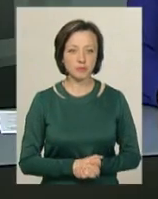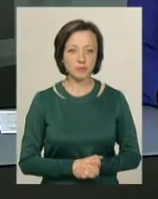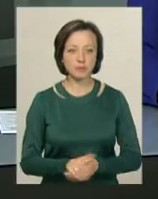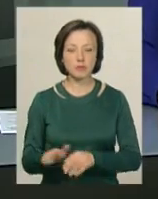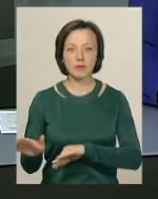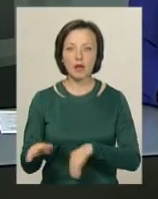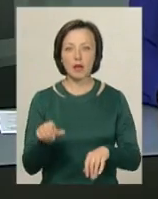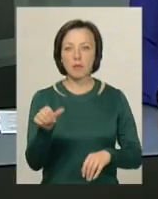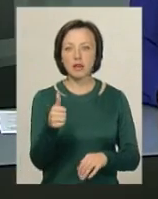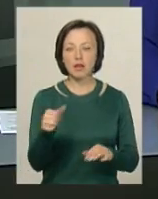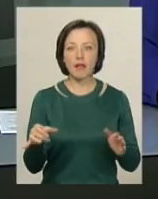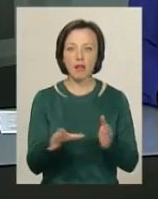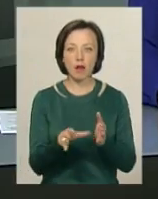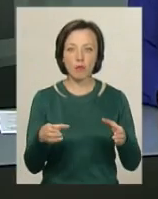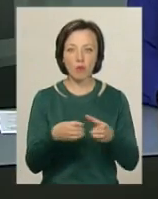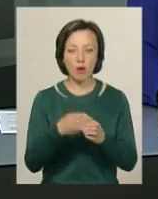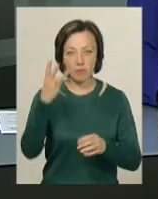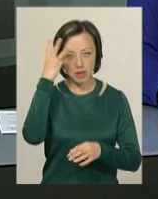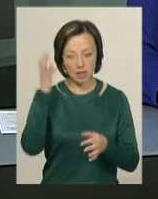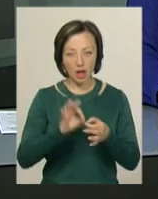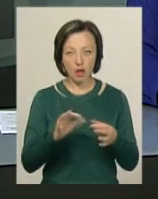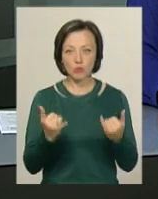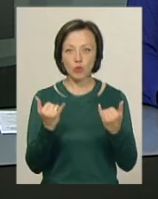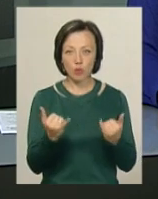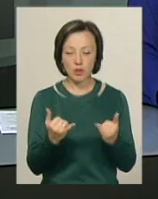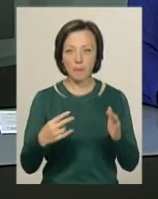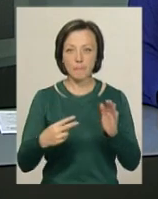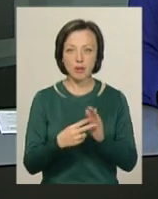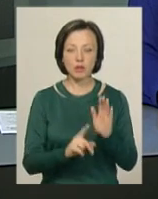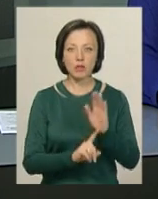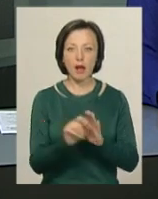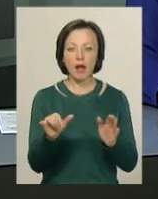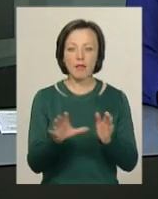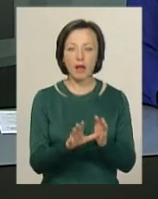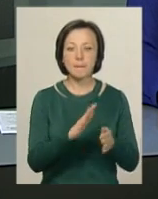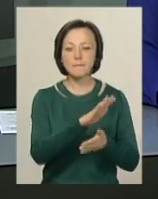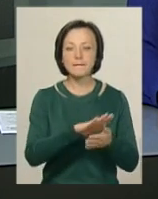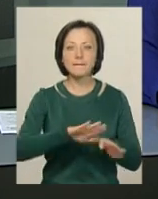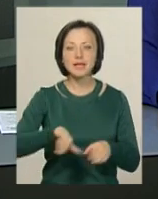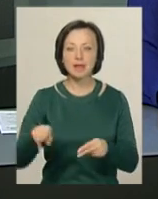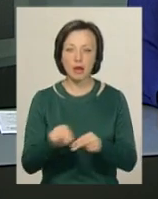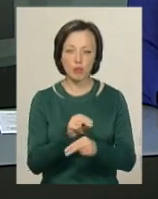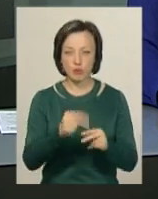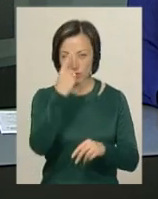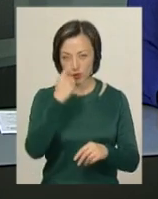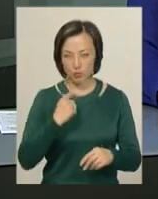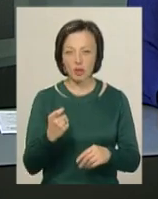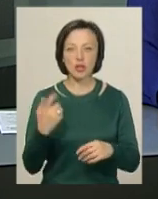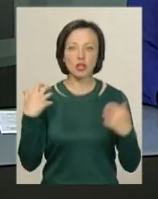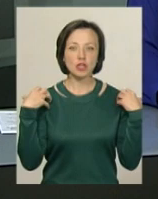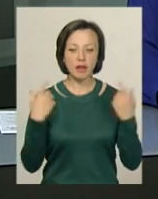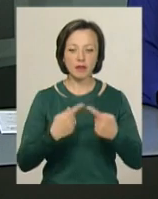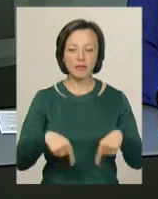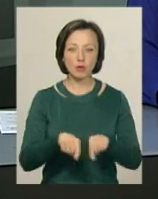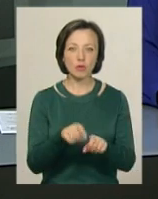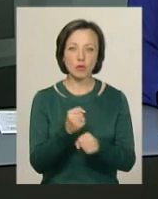Перший енергоблок Хмельницької атомної електростанції сьогодні підключили до енергомережі після ремонту. Про це повідомила начальник відділу роботи